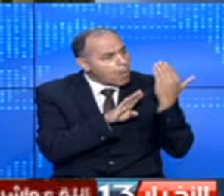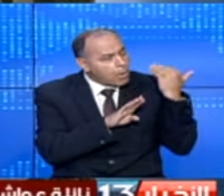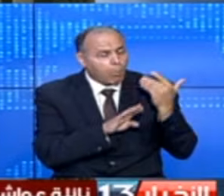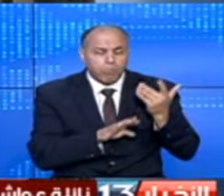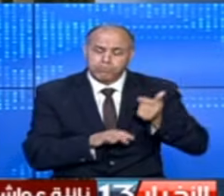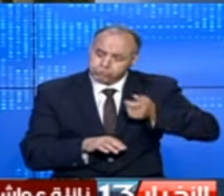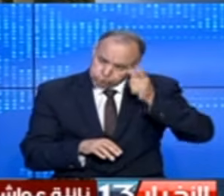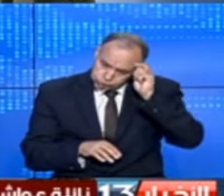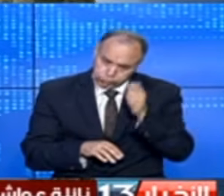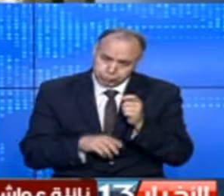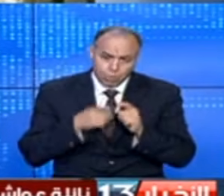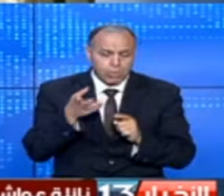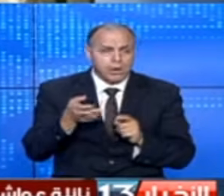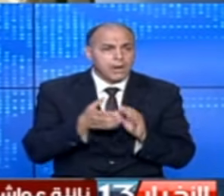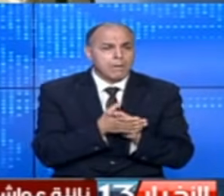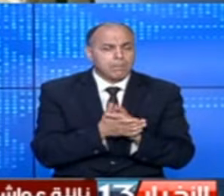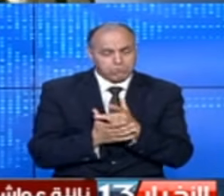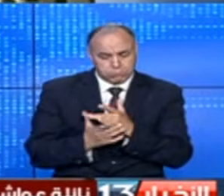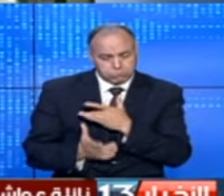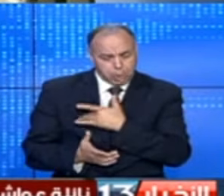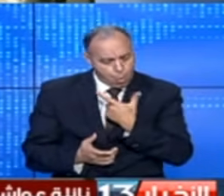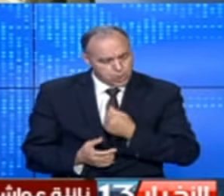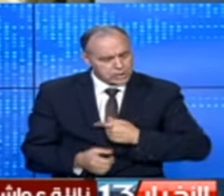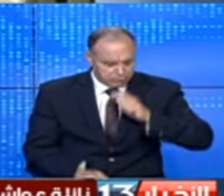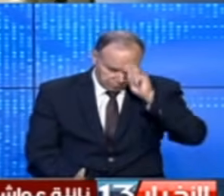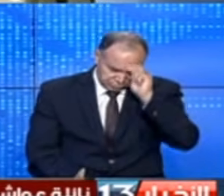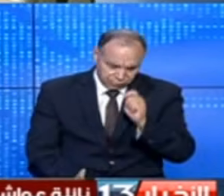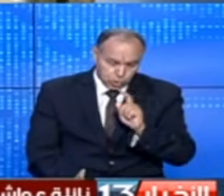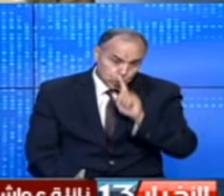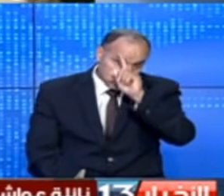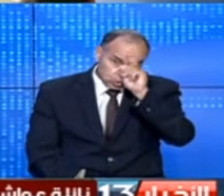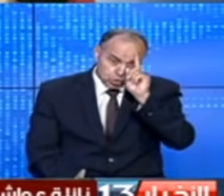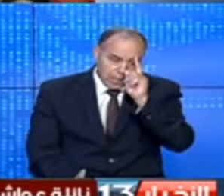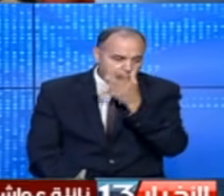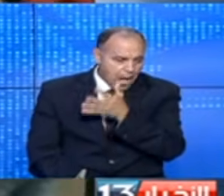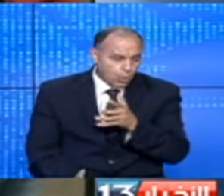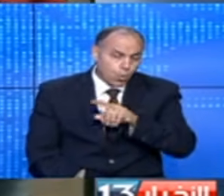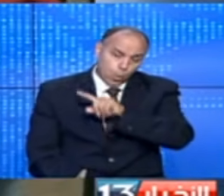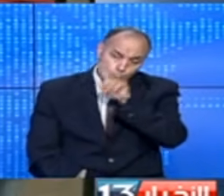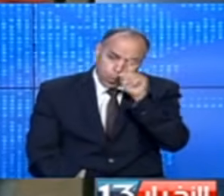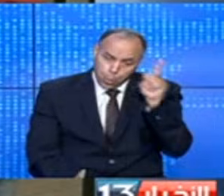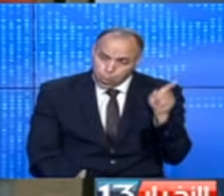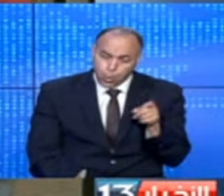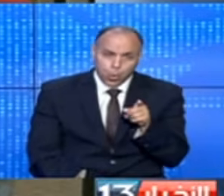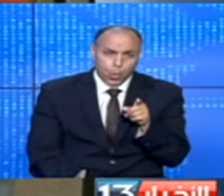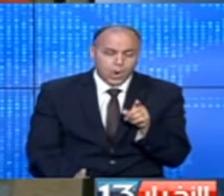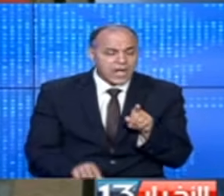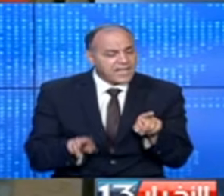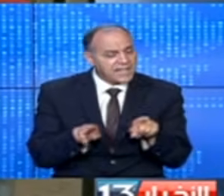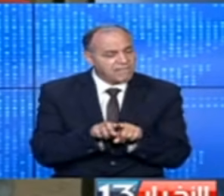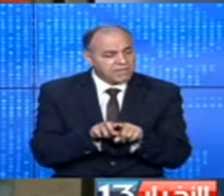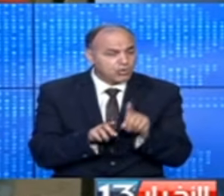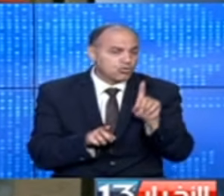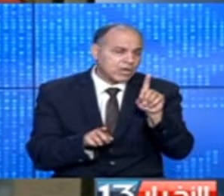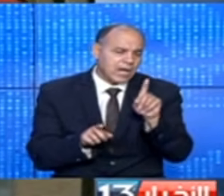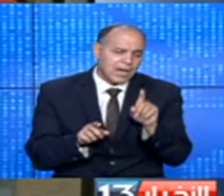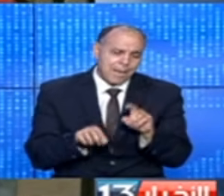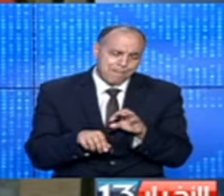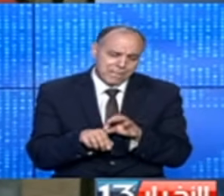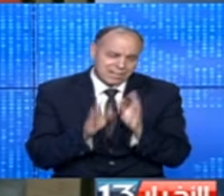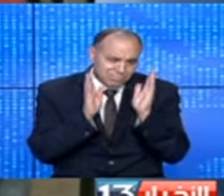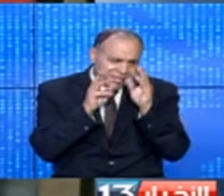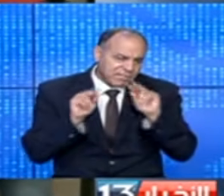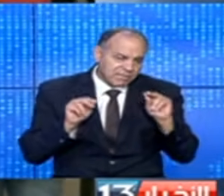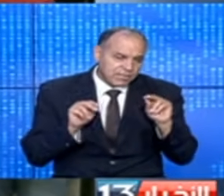سنة أولى يوصلها 19. مؤمنة بولدي برشا، وإن شاء الله الأولاد الكل اللي في نفس الحالة متاعه ولا حتى في حالات